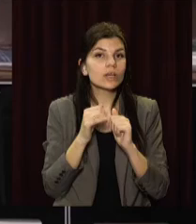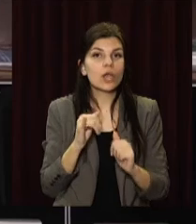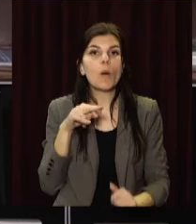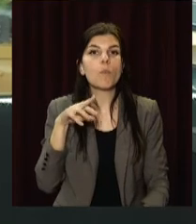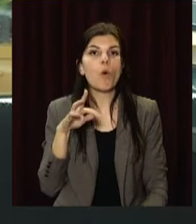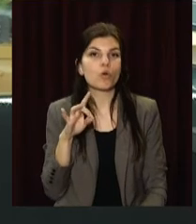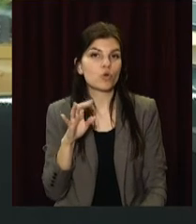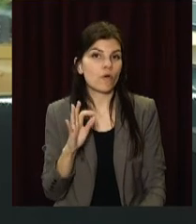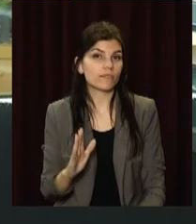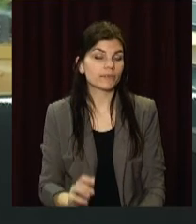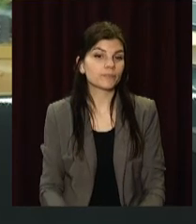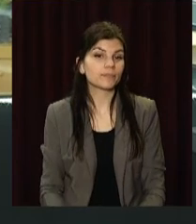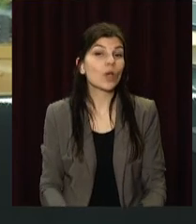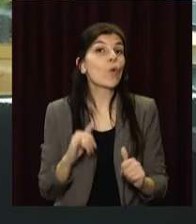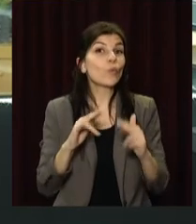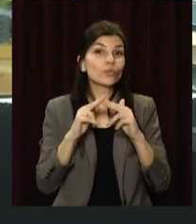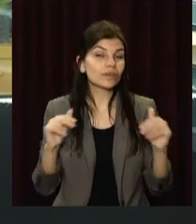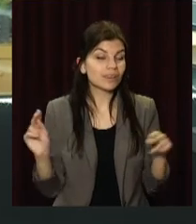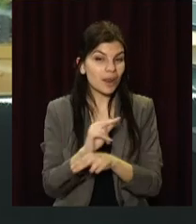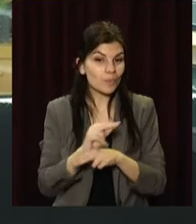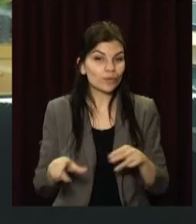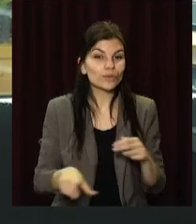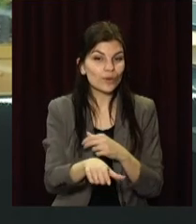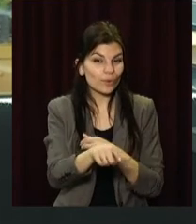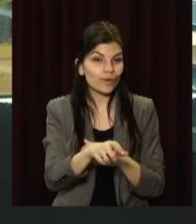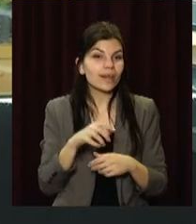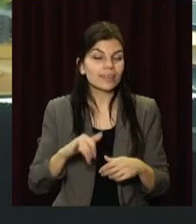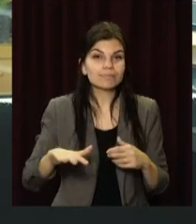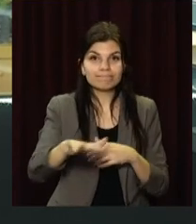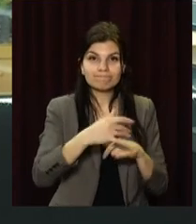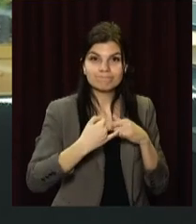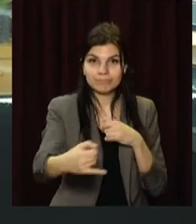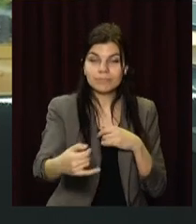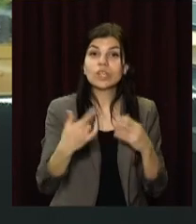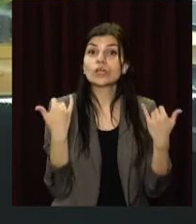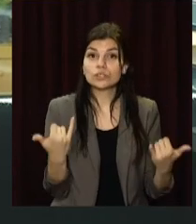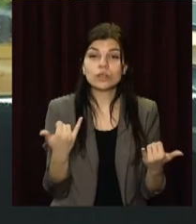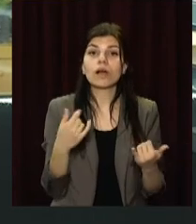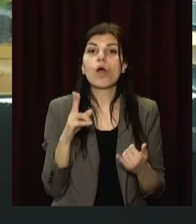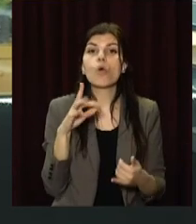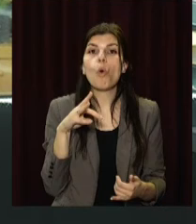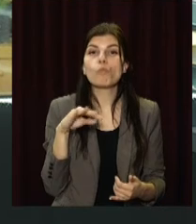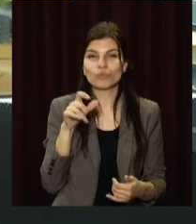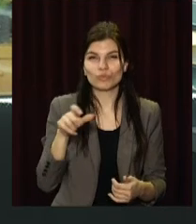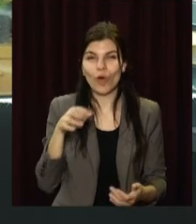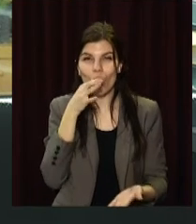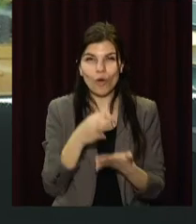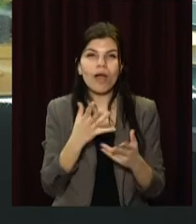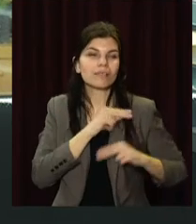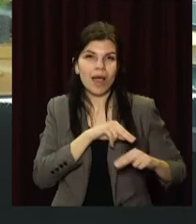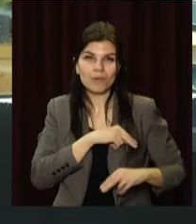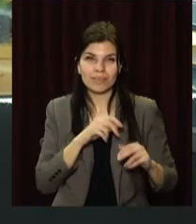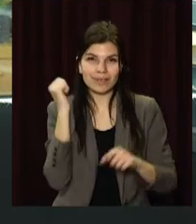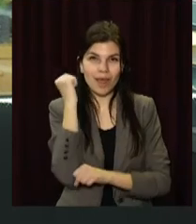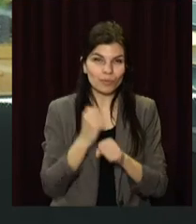Покрові. У Дніпрі ремонтують дороги і тротуари. Зокрема, зараз комунальники працюють на проспекті Гагаріна